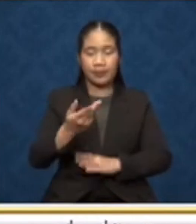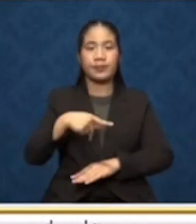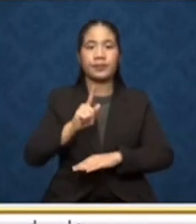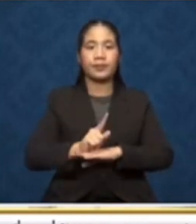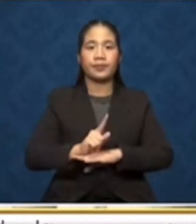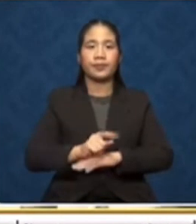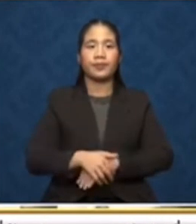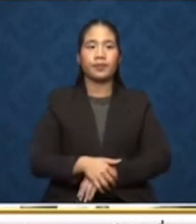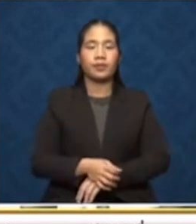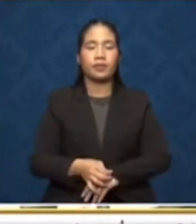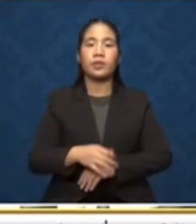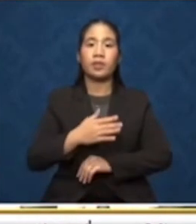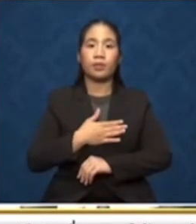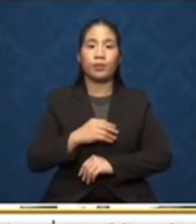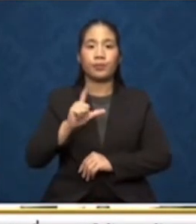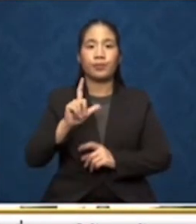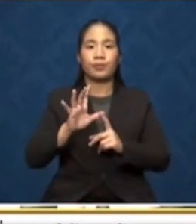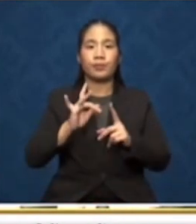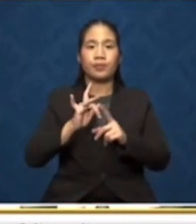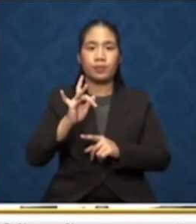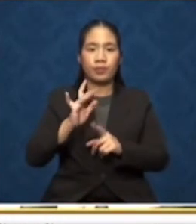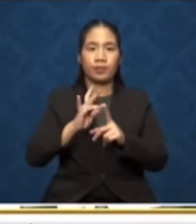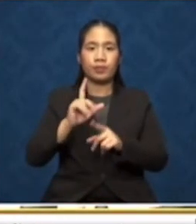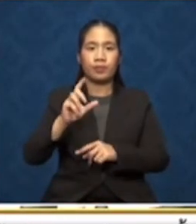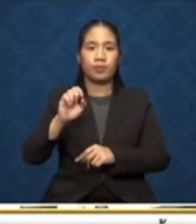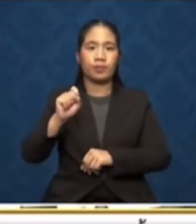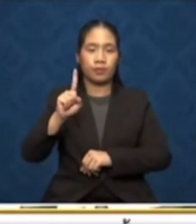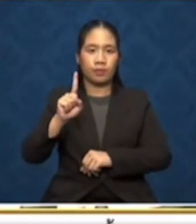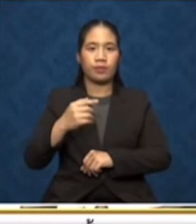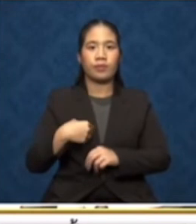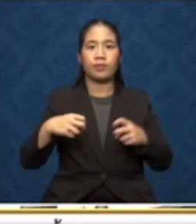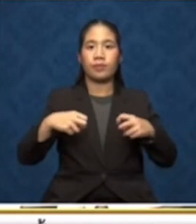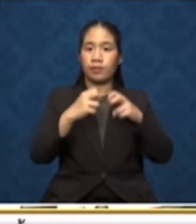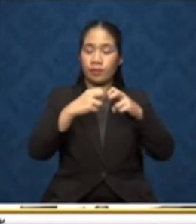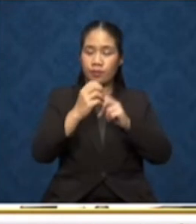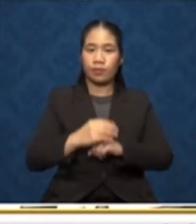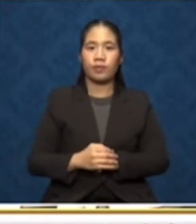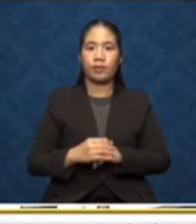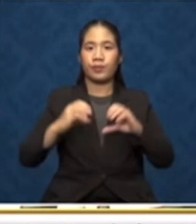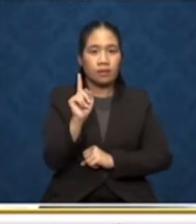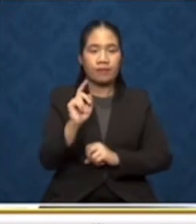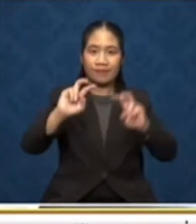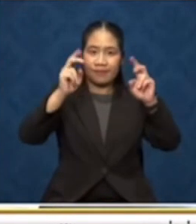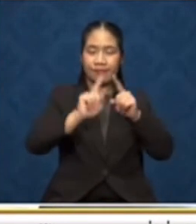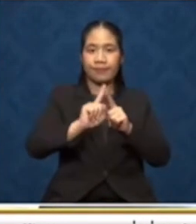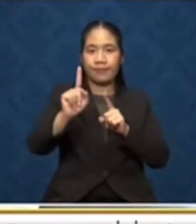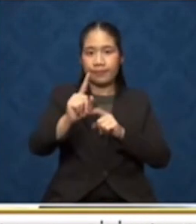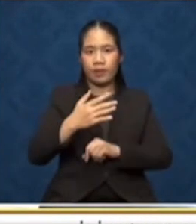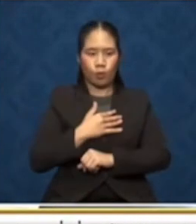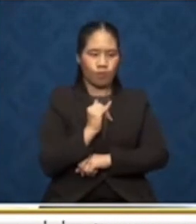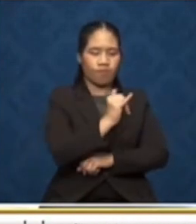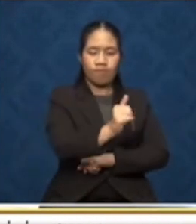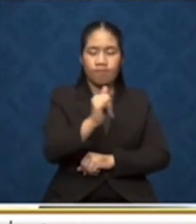ครับกับผมล้ำเลิศพัวพัฒนาโชติสมาชิกสภาผู้แทนราษฎรจังหวัดสุรินทร์เขต6พรรคภูมิใจไทยจากการลงพื้น